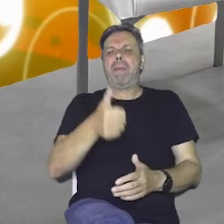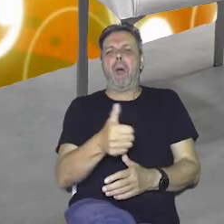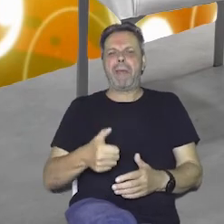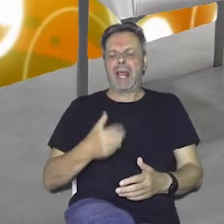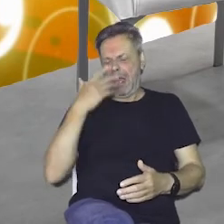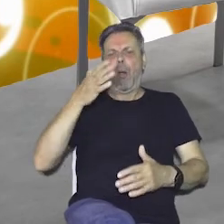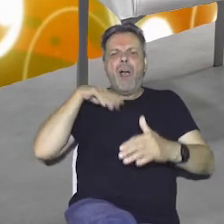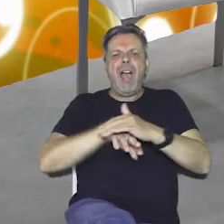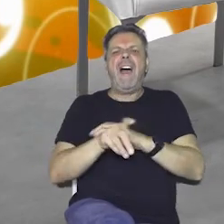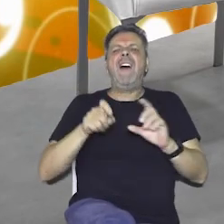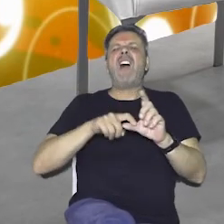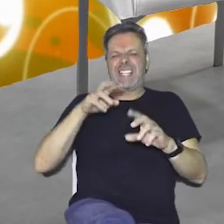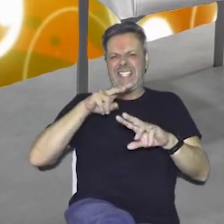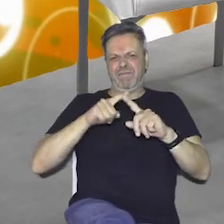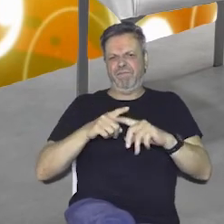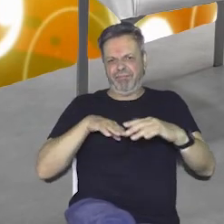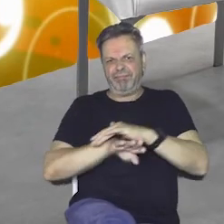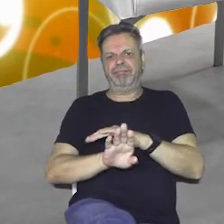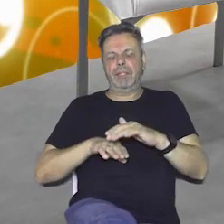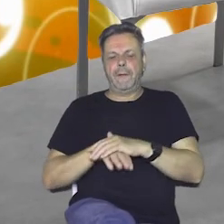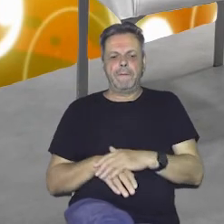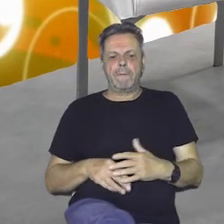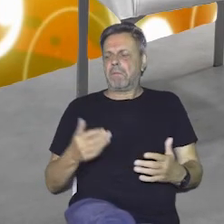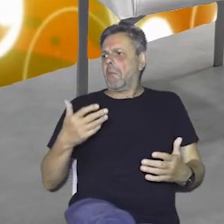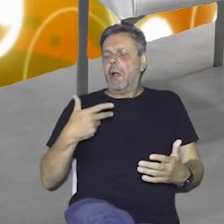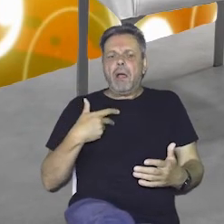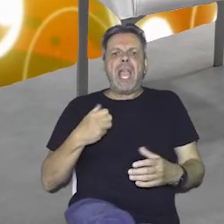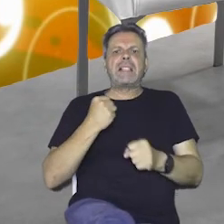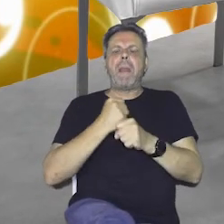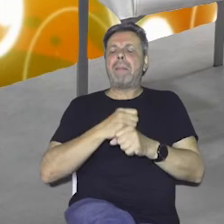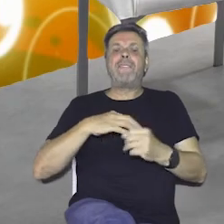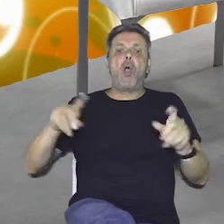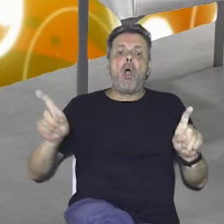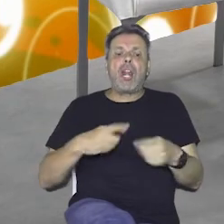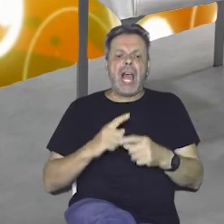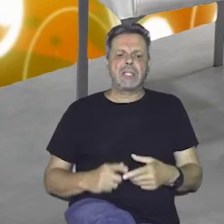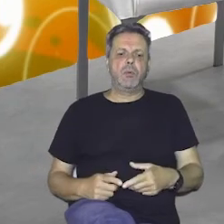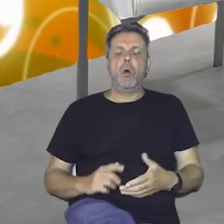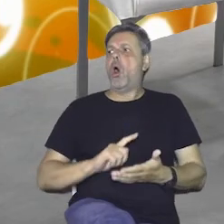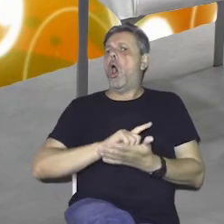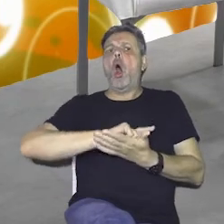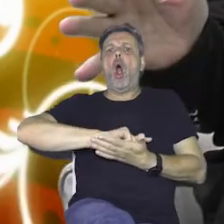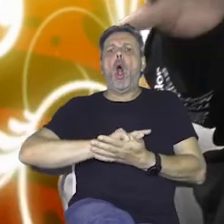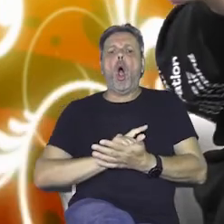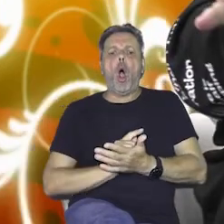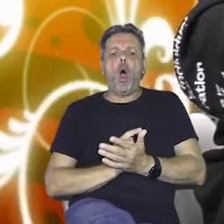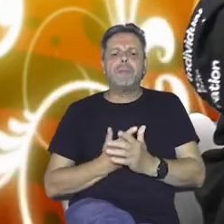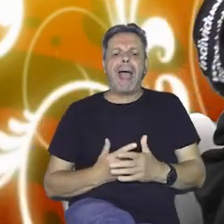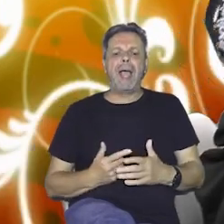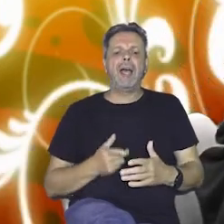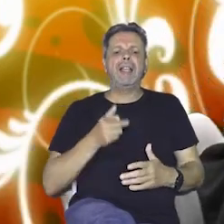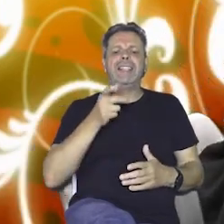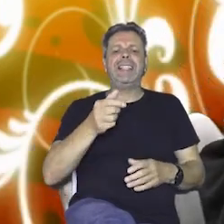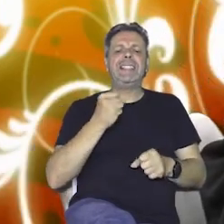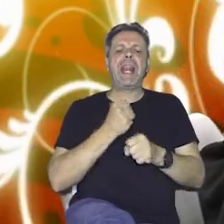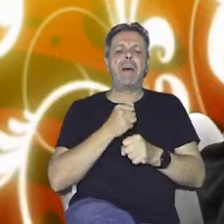faksovi. Mm-hmm. Čim sam dobio tekst, veli, ja sam napravio glazbu. To je, odmah je poteklo, veli, zapravo si